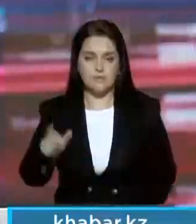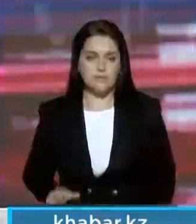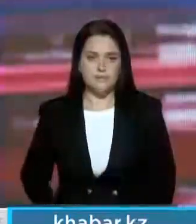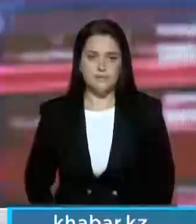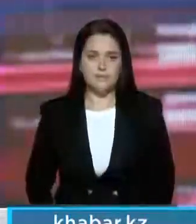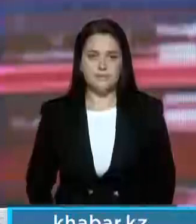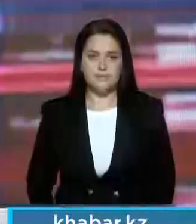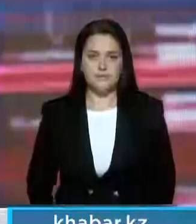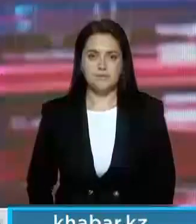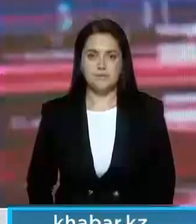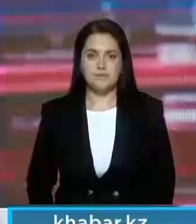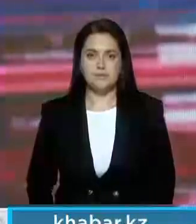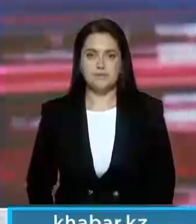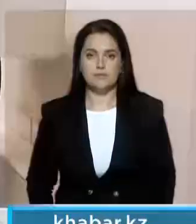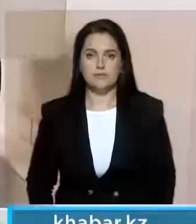Асем Утешевой.